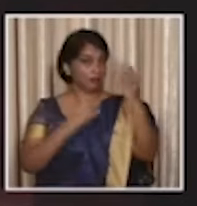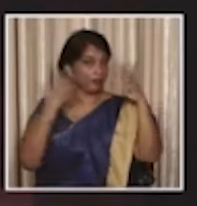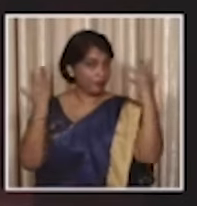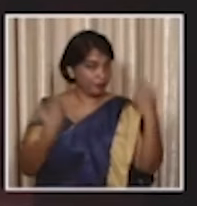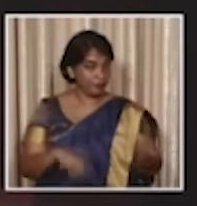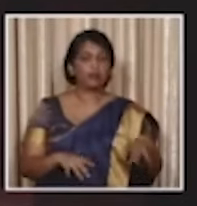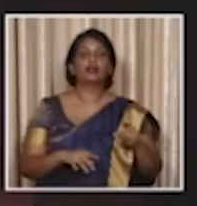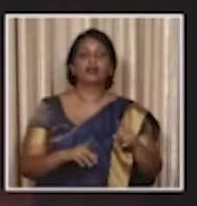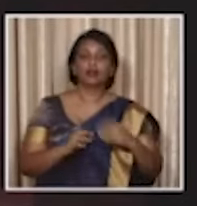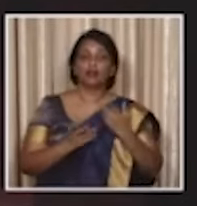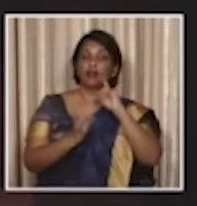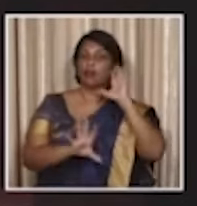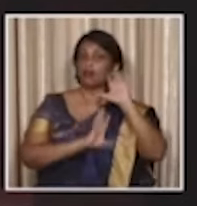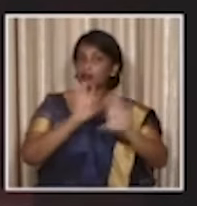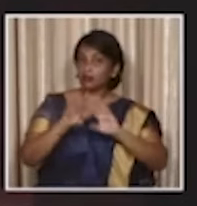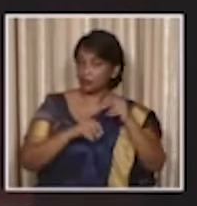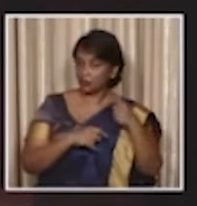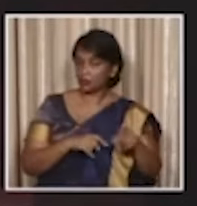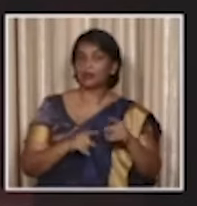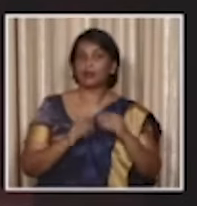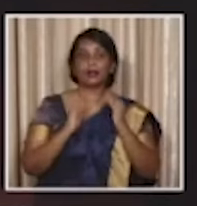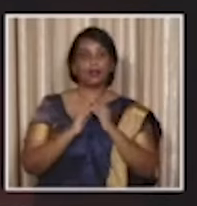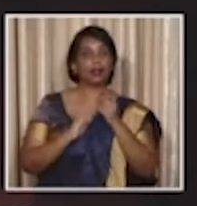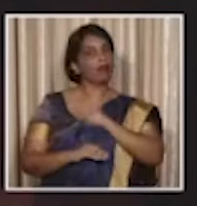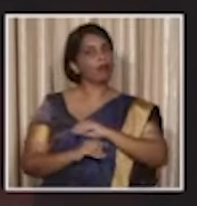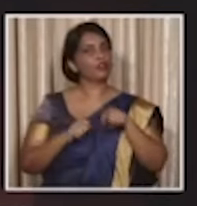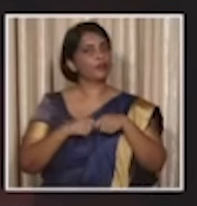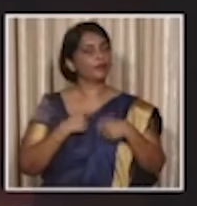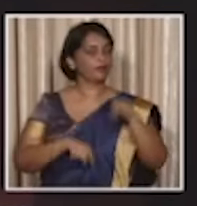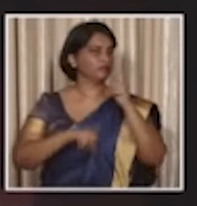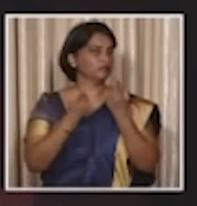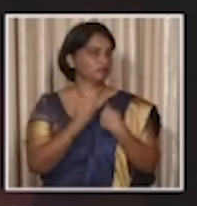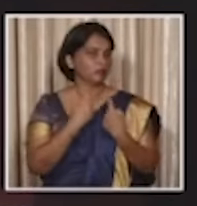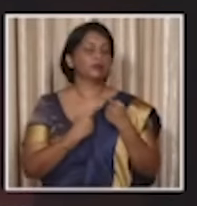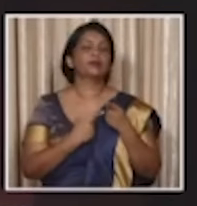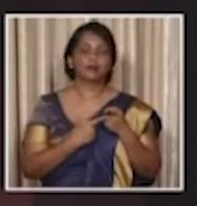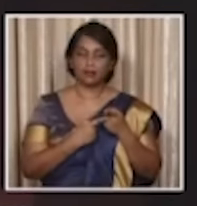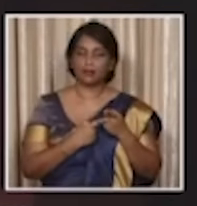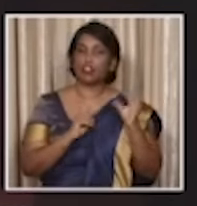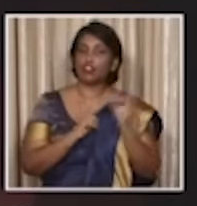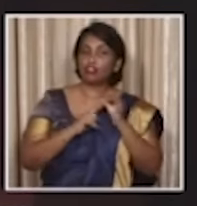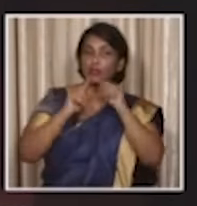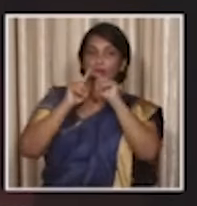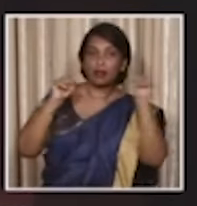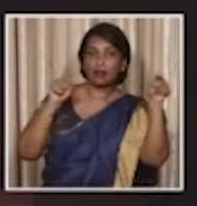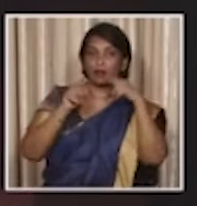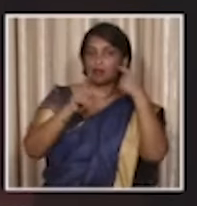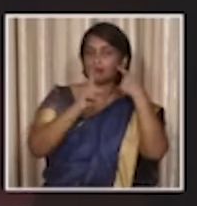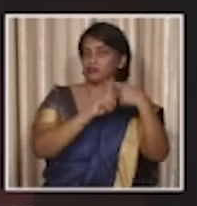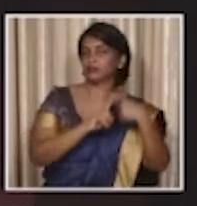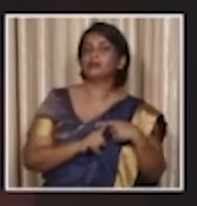වෙලා සංගණනය කරලා ගෘහයක ආදායම් වියදම් සමීක්ෂණය, දරිද්‍රතා රේඛාව ගණනය